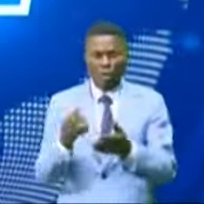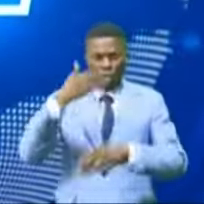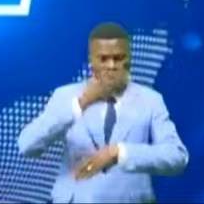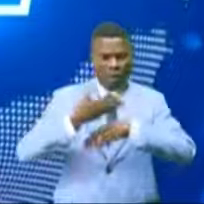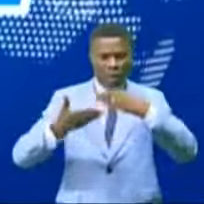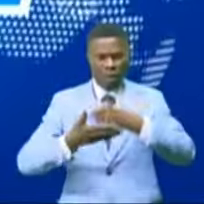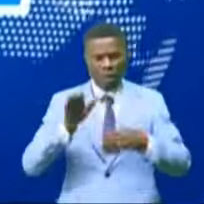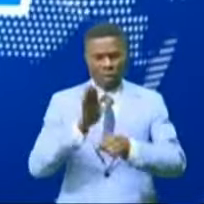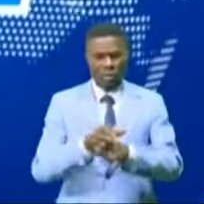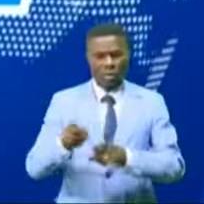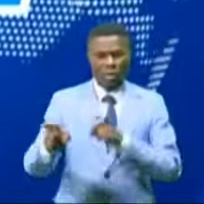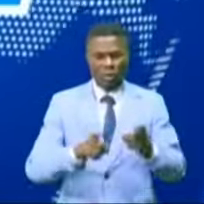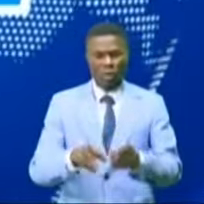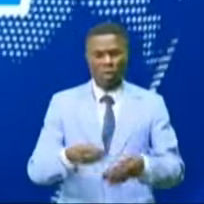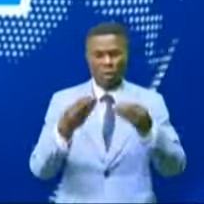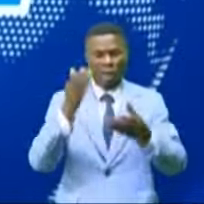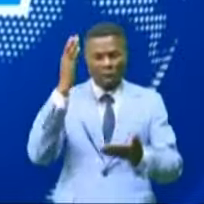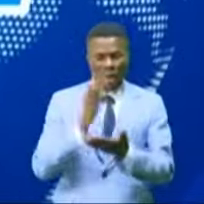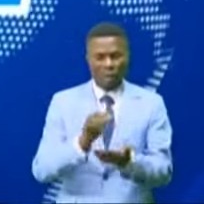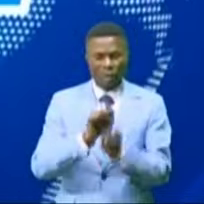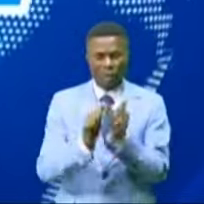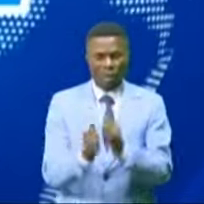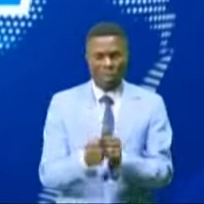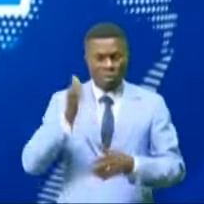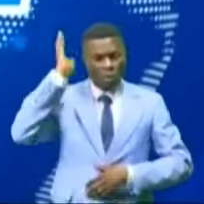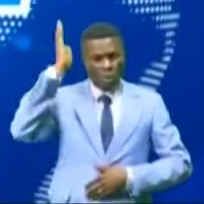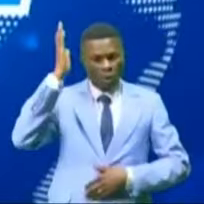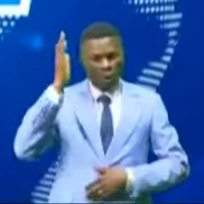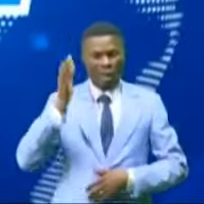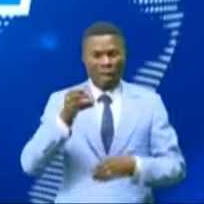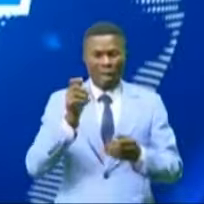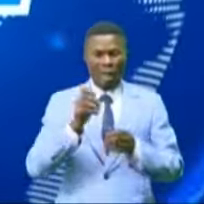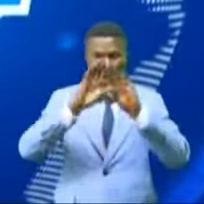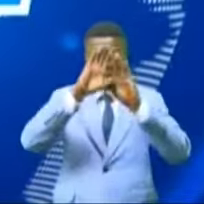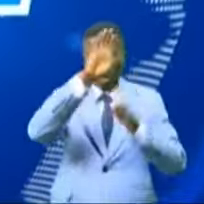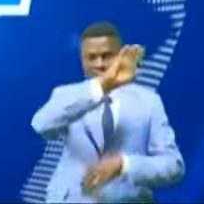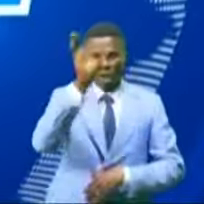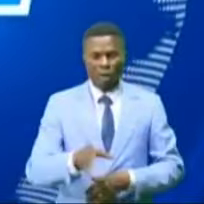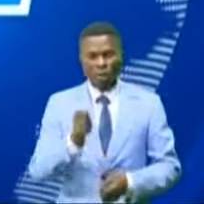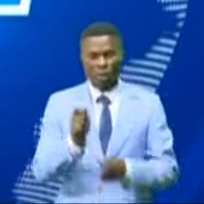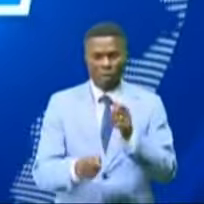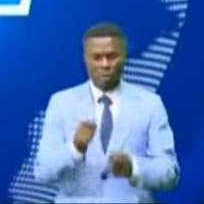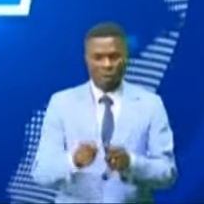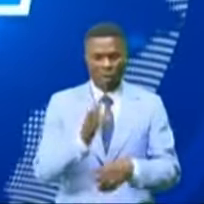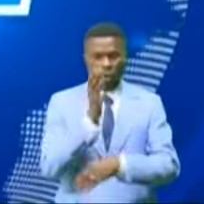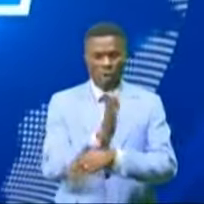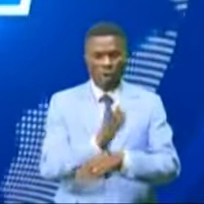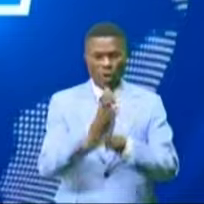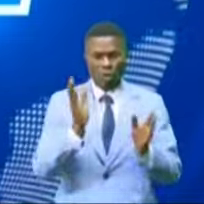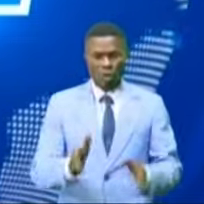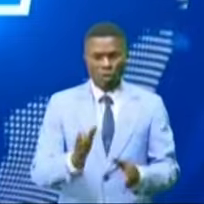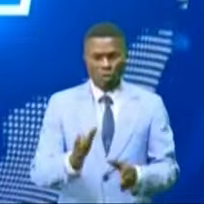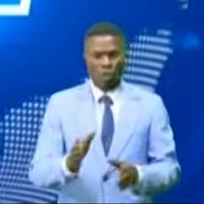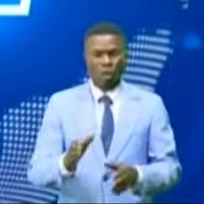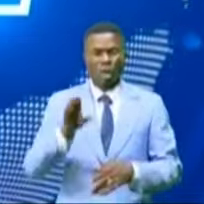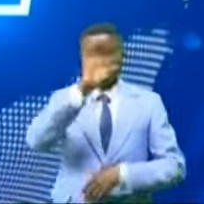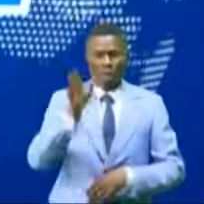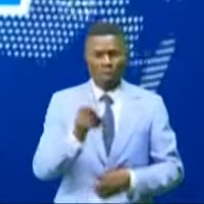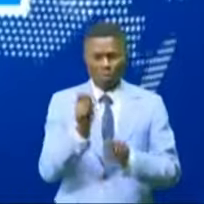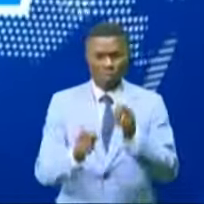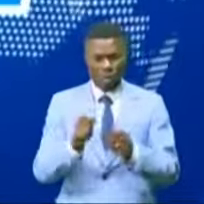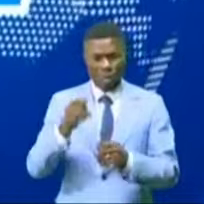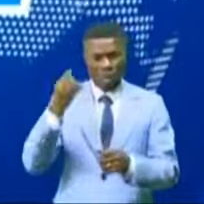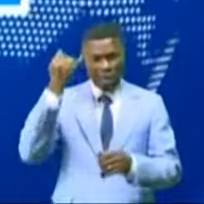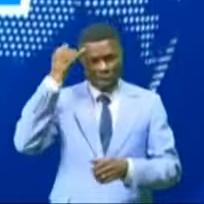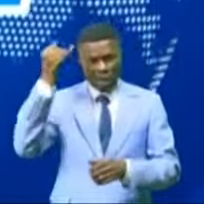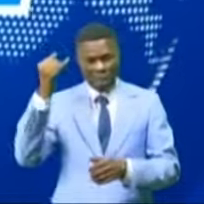cela dans le but de réduire la criminalité et la délinquance à Matété, initiative des conseillers communaux nouvellement élus sous la conduite